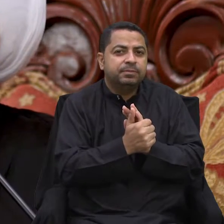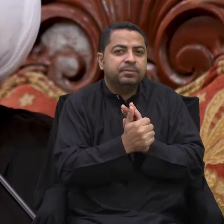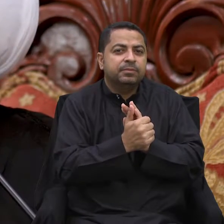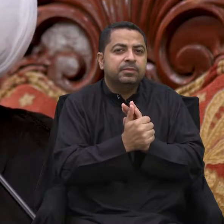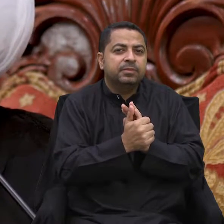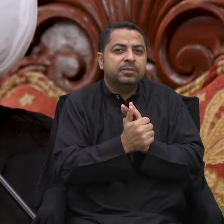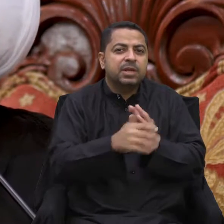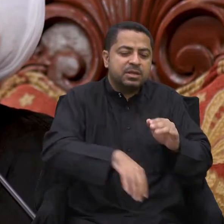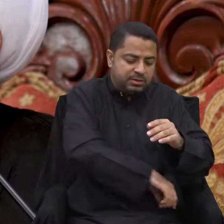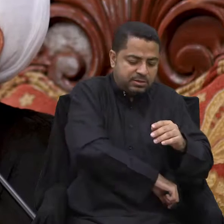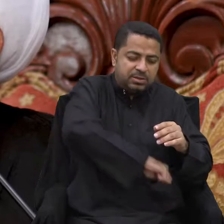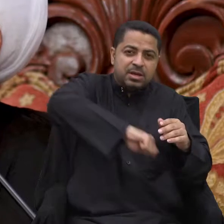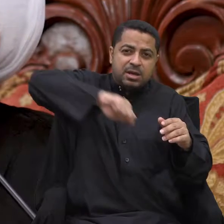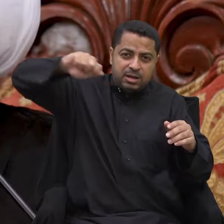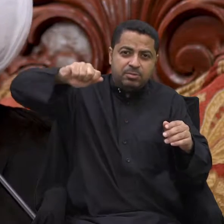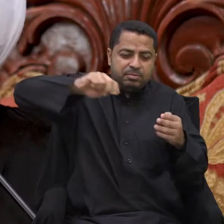يصلح سيفه،